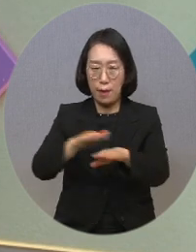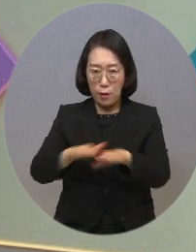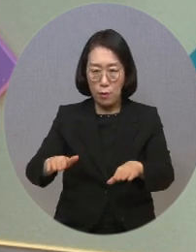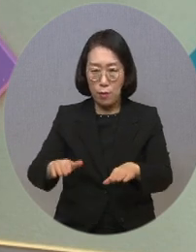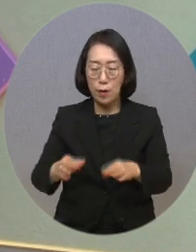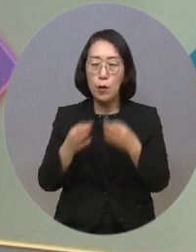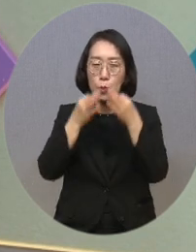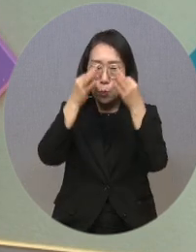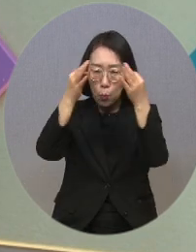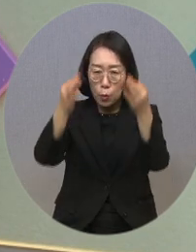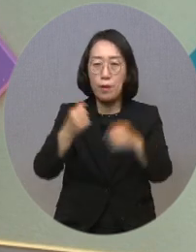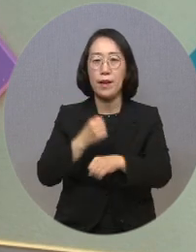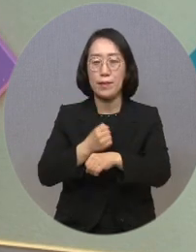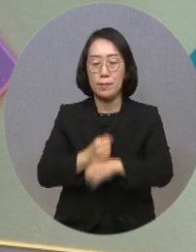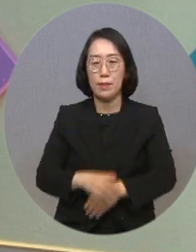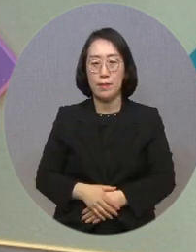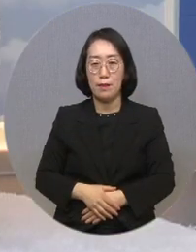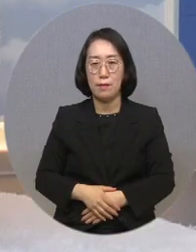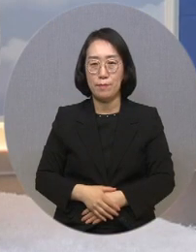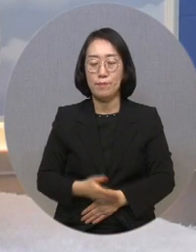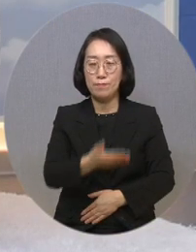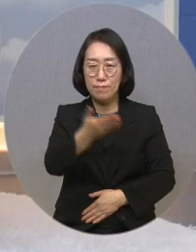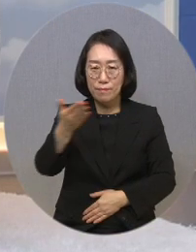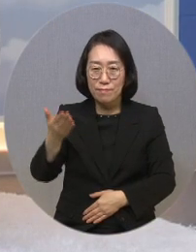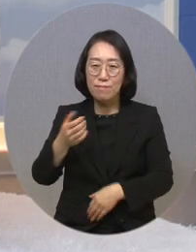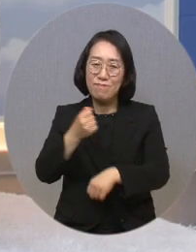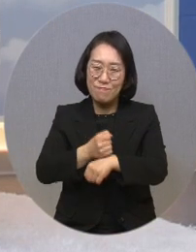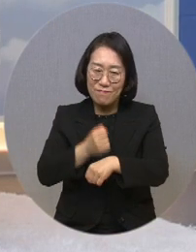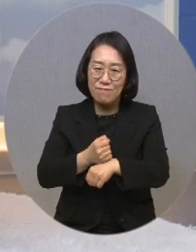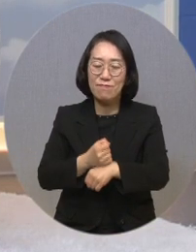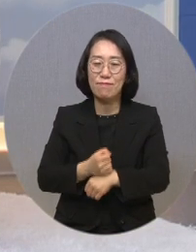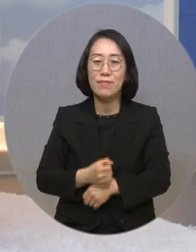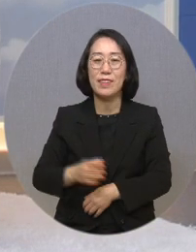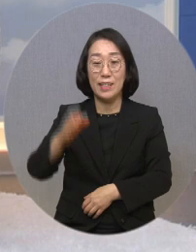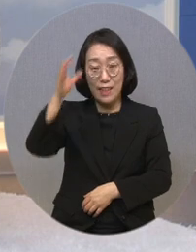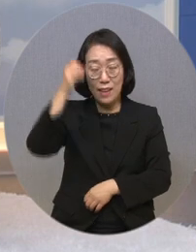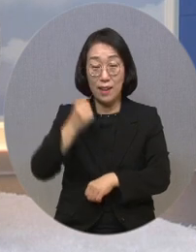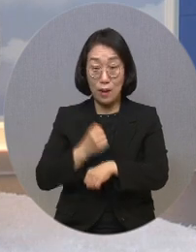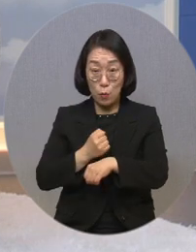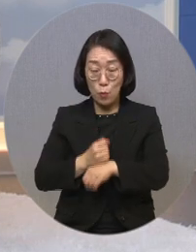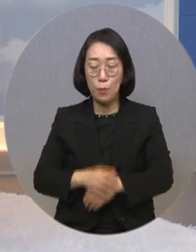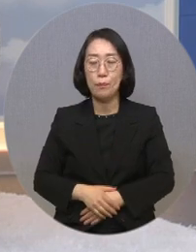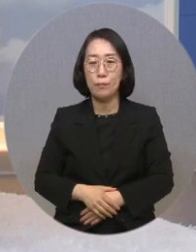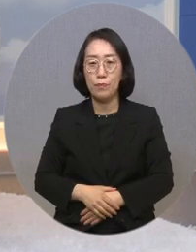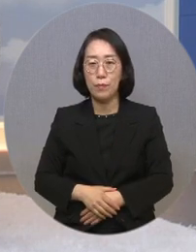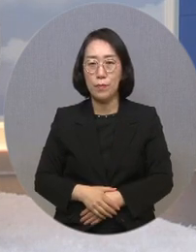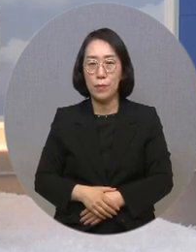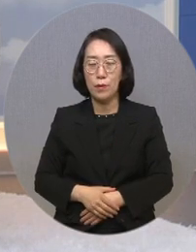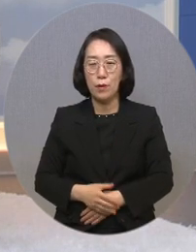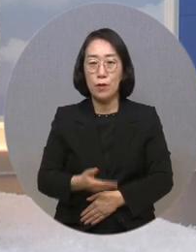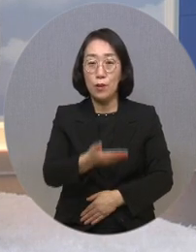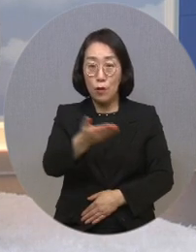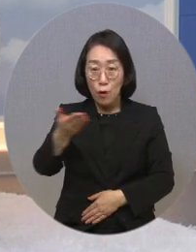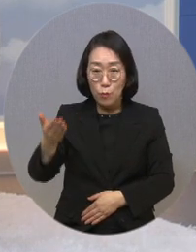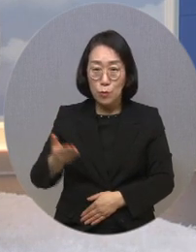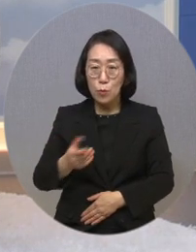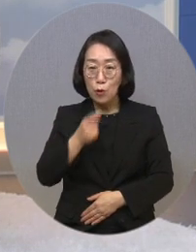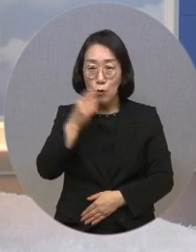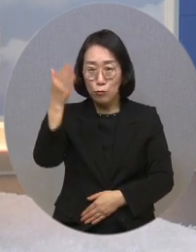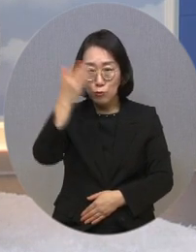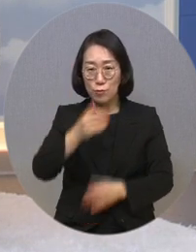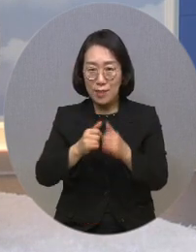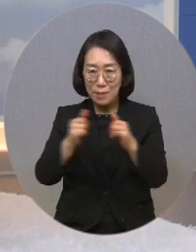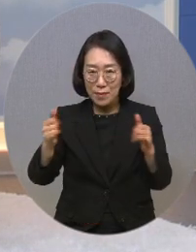기울일 예정입니다. 네, 의회 역할 기대해 보겠습니다. 끝으로 여수 시민과 복지TV 시청자분들께 인사